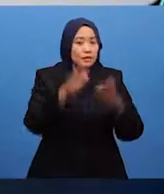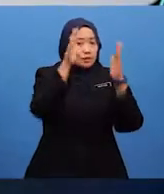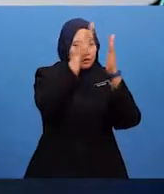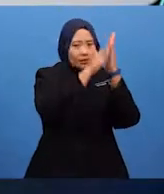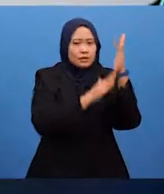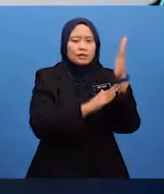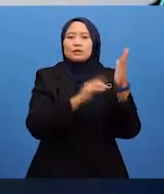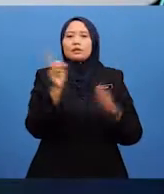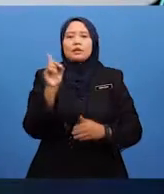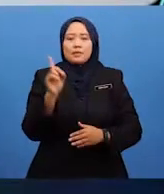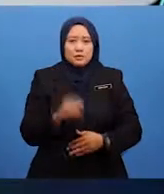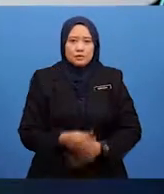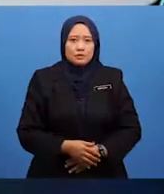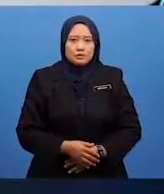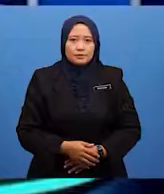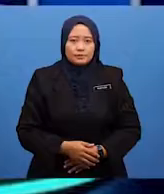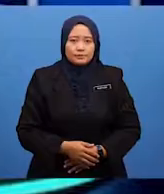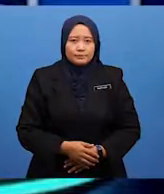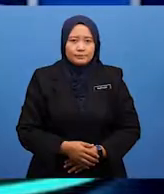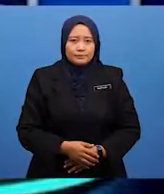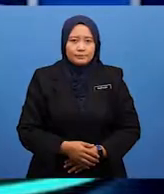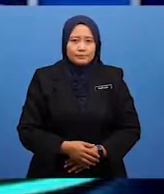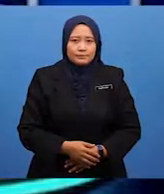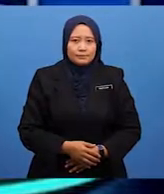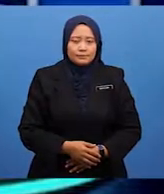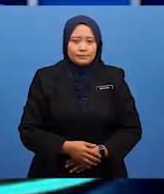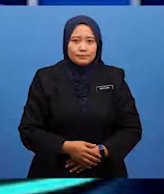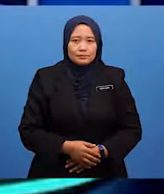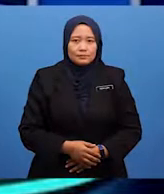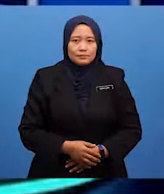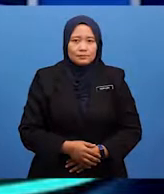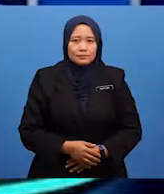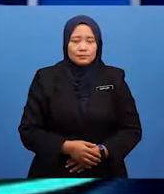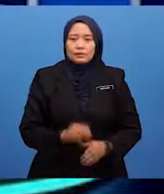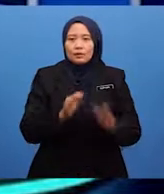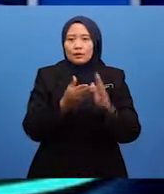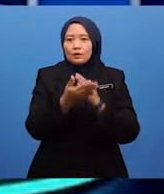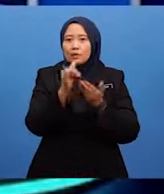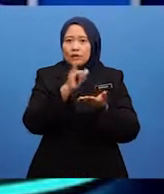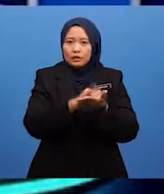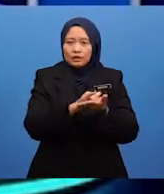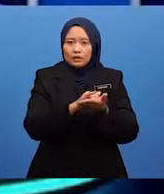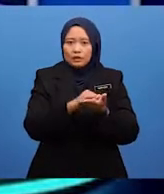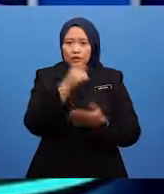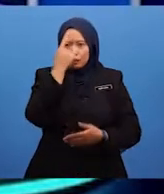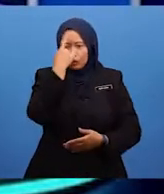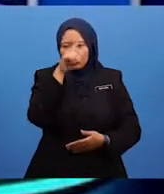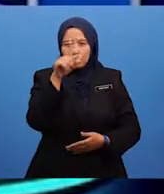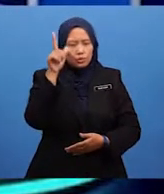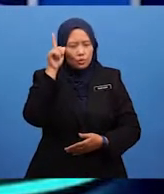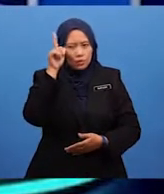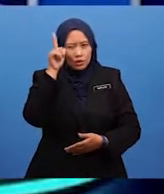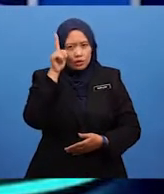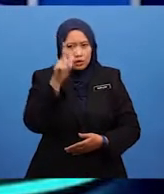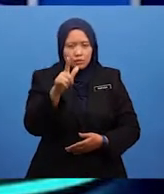lukisan iso Magic iya aja di plaza baca dulu asalnya dan juga untuk memberikan gambar